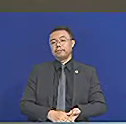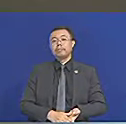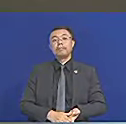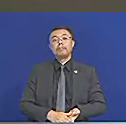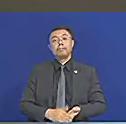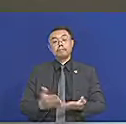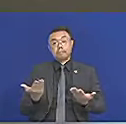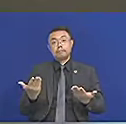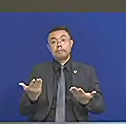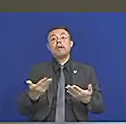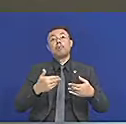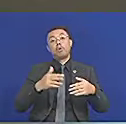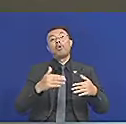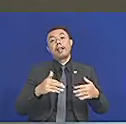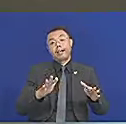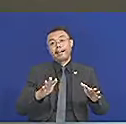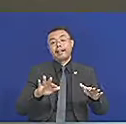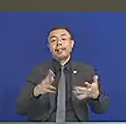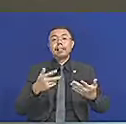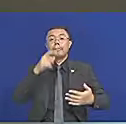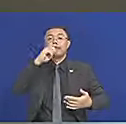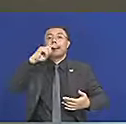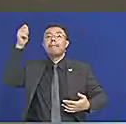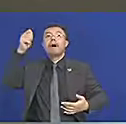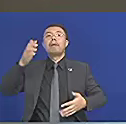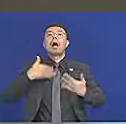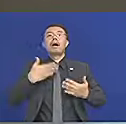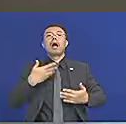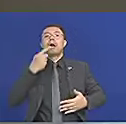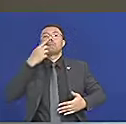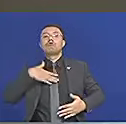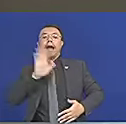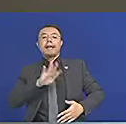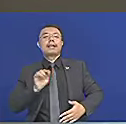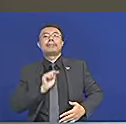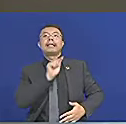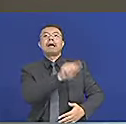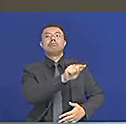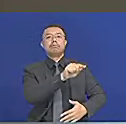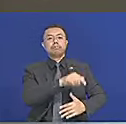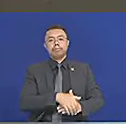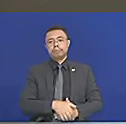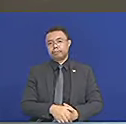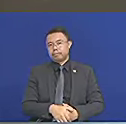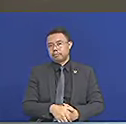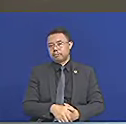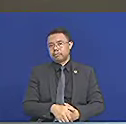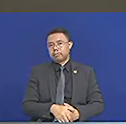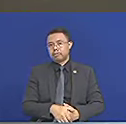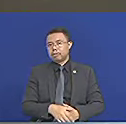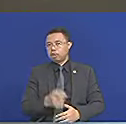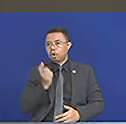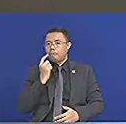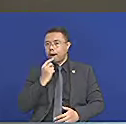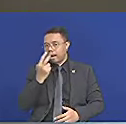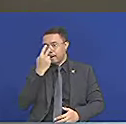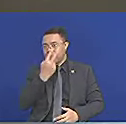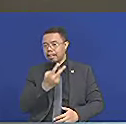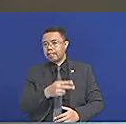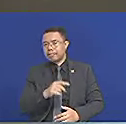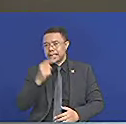Ya boleh, tapi Bapak bangga enggak punya anak seperti kita? Coba